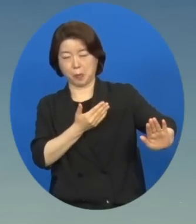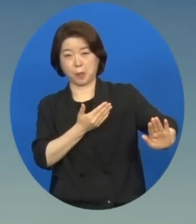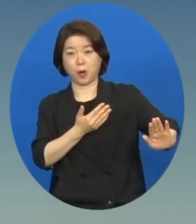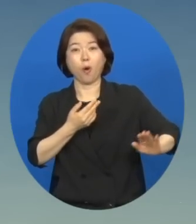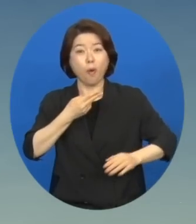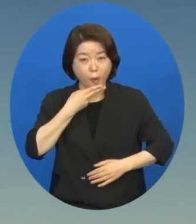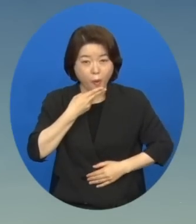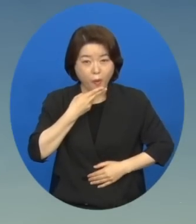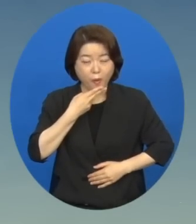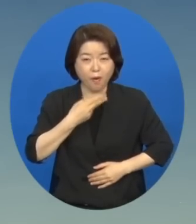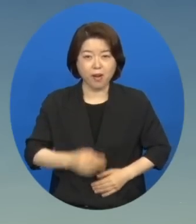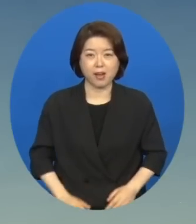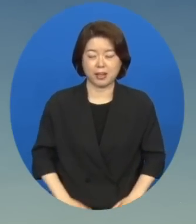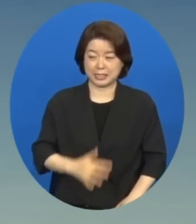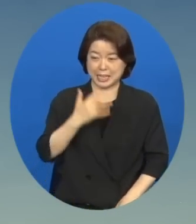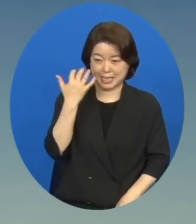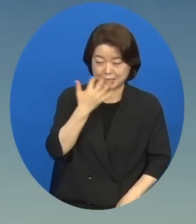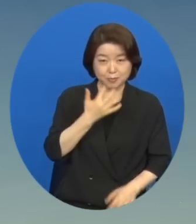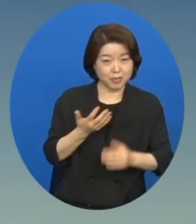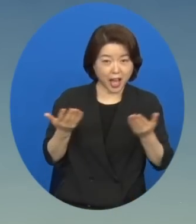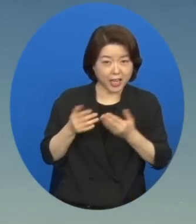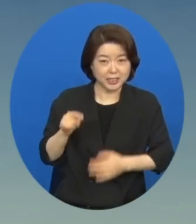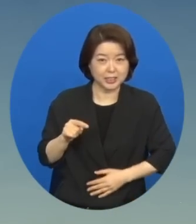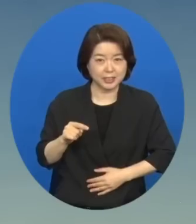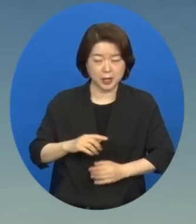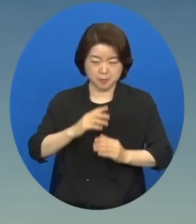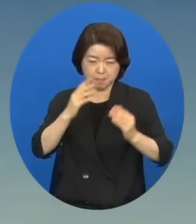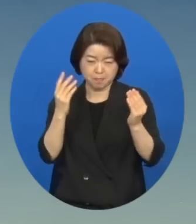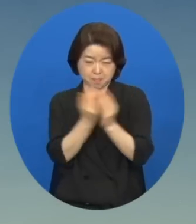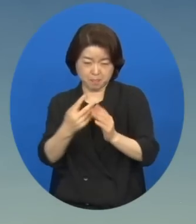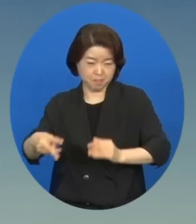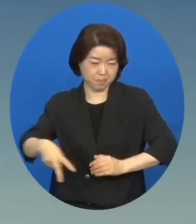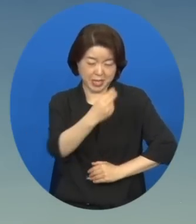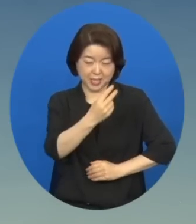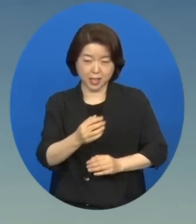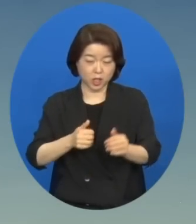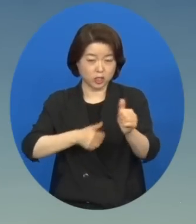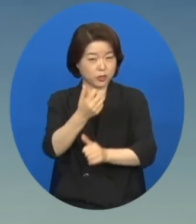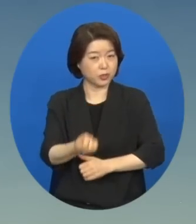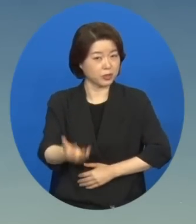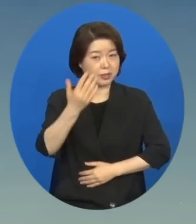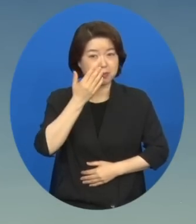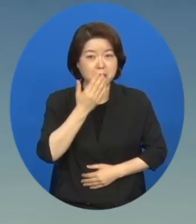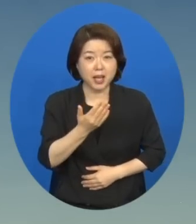없고, 음란한 일에 있어서도 완전한 승리를 경험했을까요?